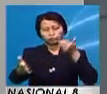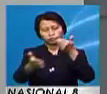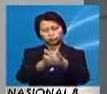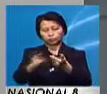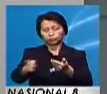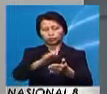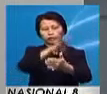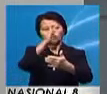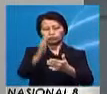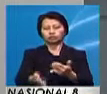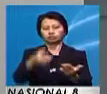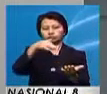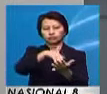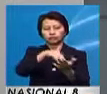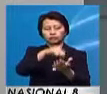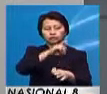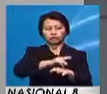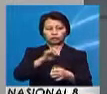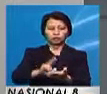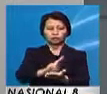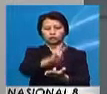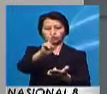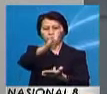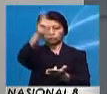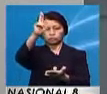beliau menamatkan pengajian di universiti itu.